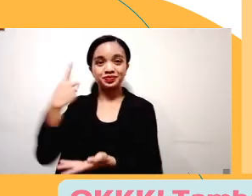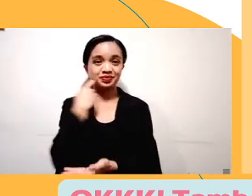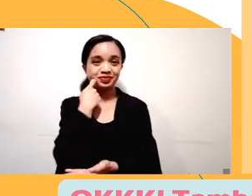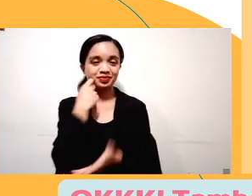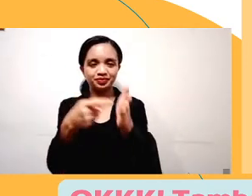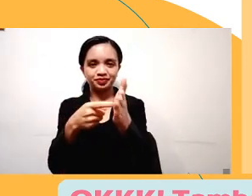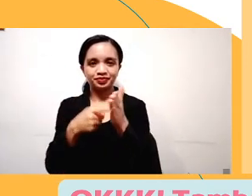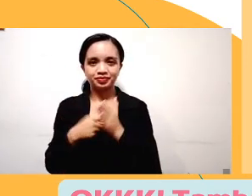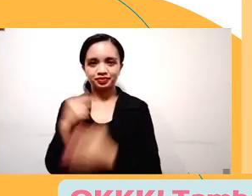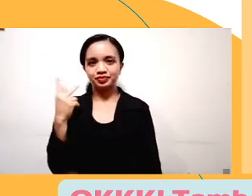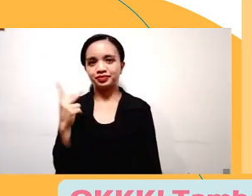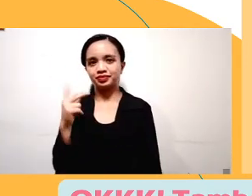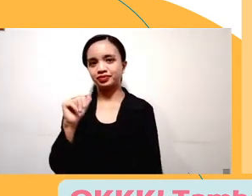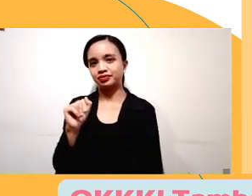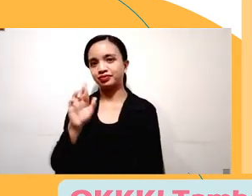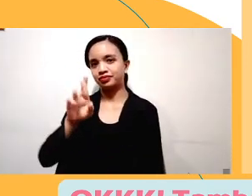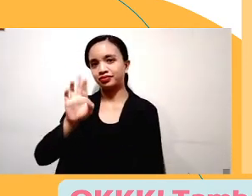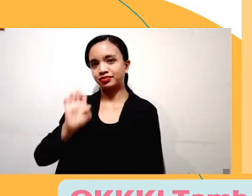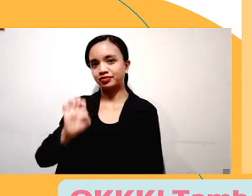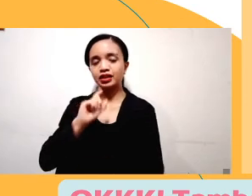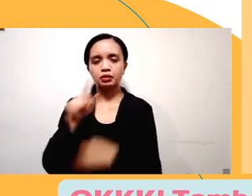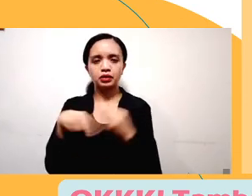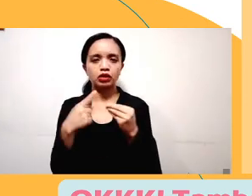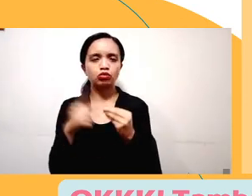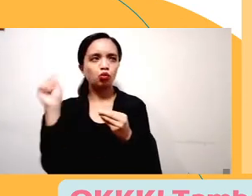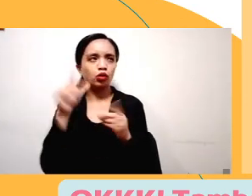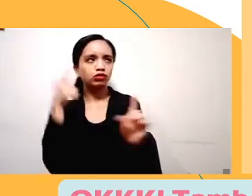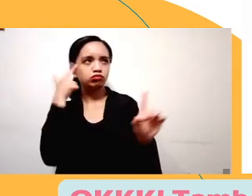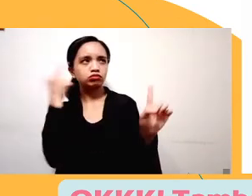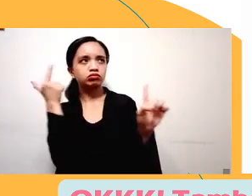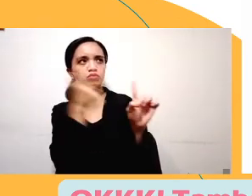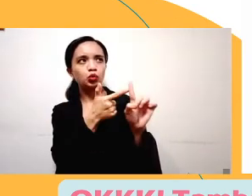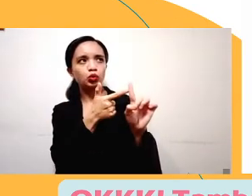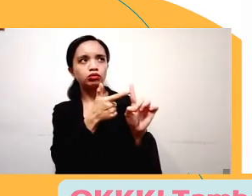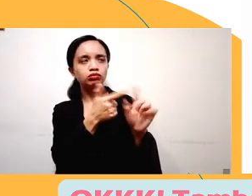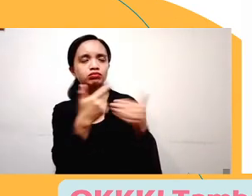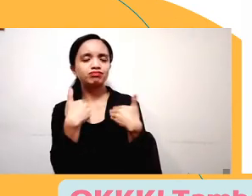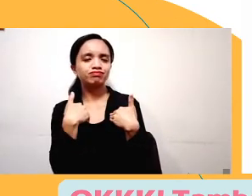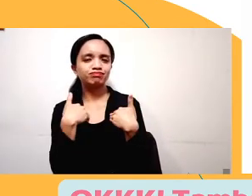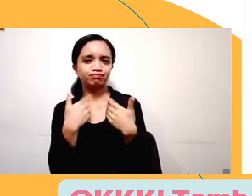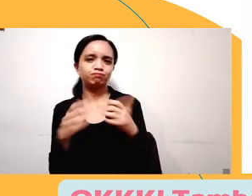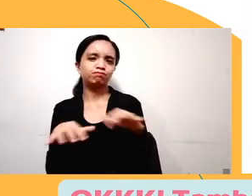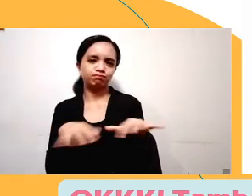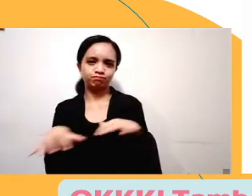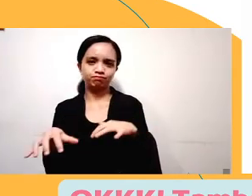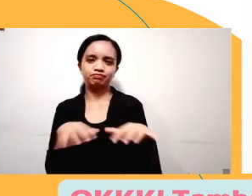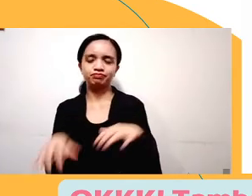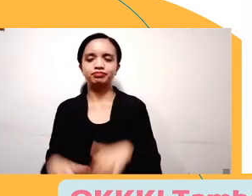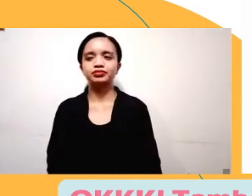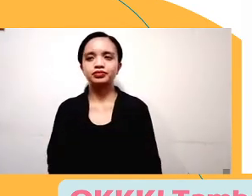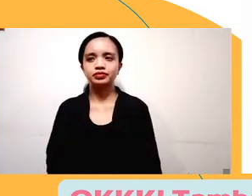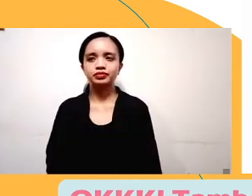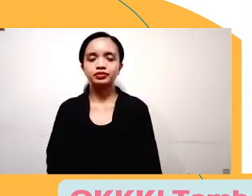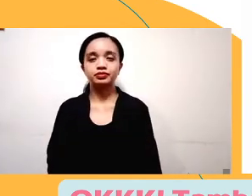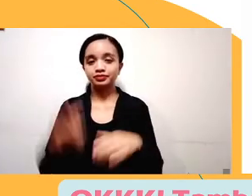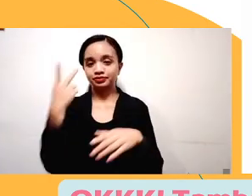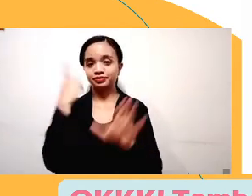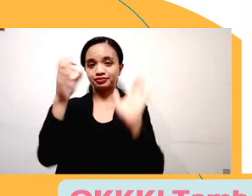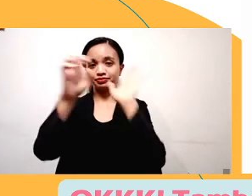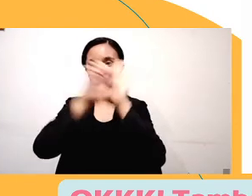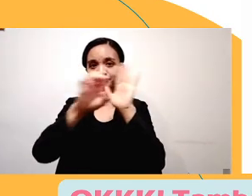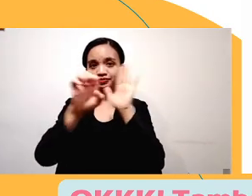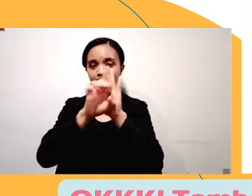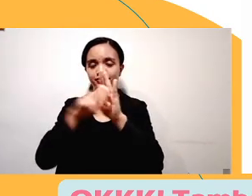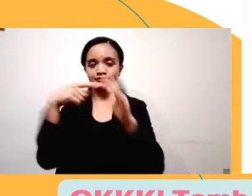Kare, thinking about the goal or vision that we have as individuals. Ito po yung example ng isang me